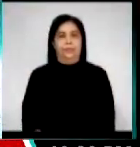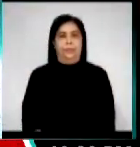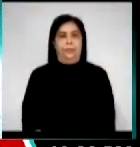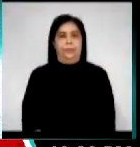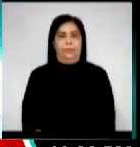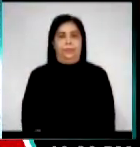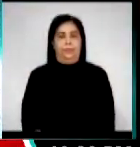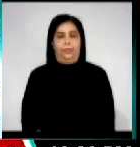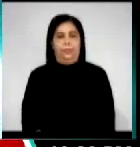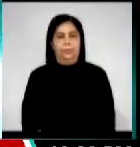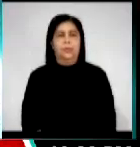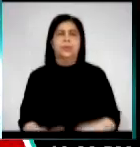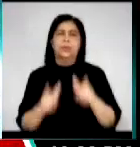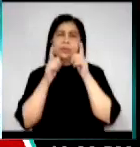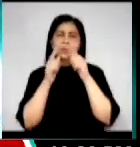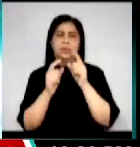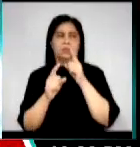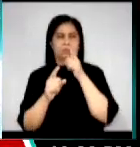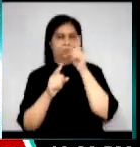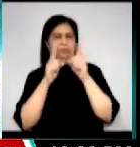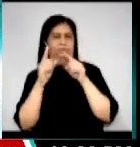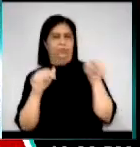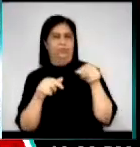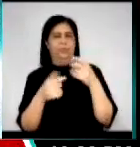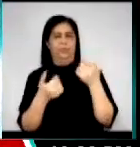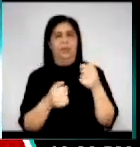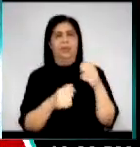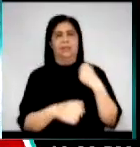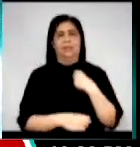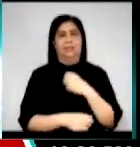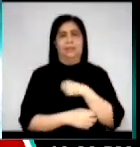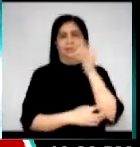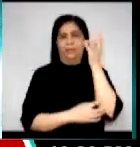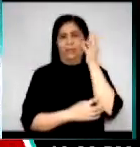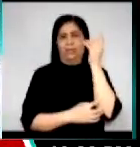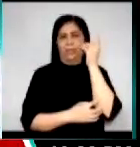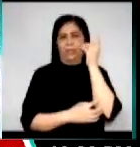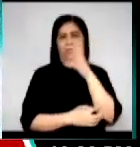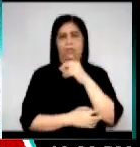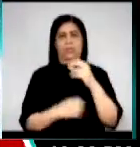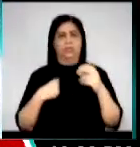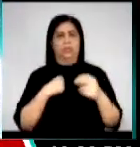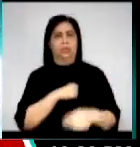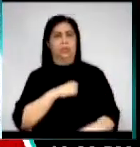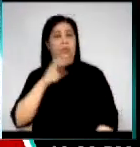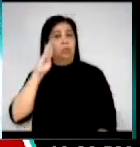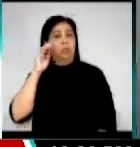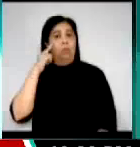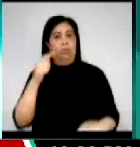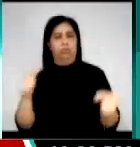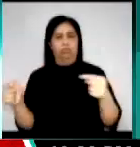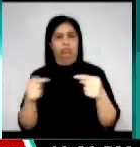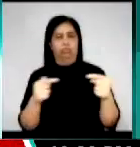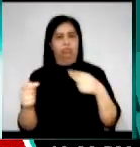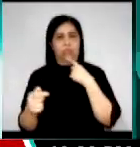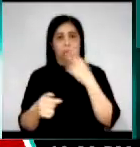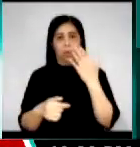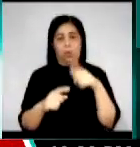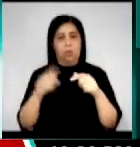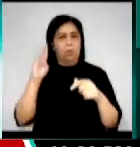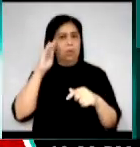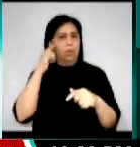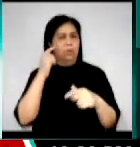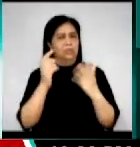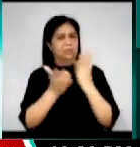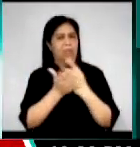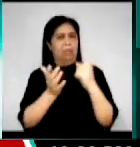Tila nagkairingan sina Senate Minority Leader Franklin Drilon at Senador Bongo sa plenaryo. Pinatitigil na kasi ni Go ang interpelasyon sa